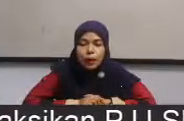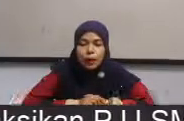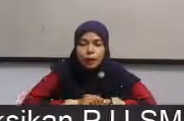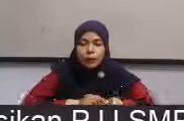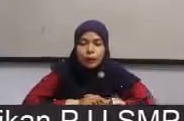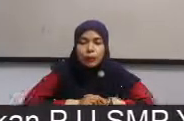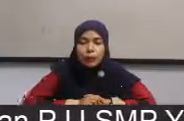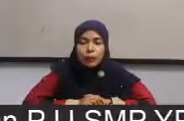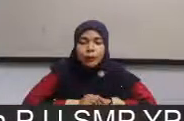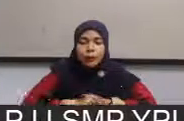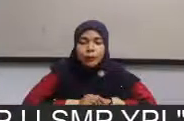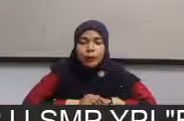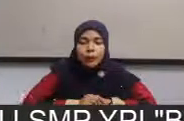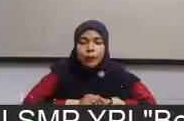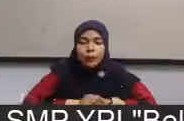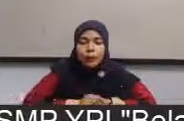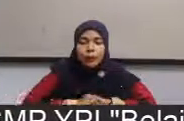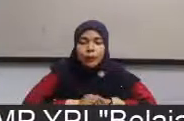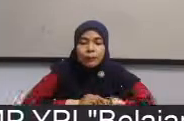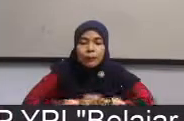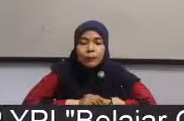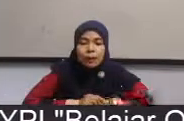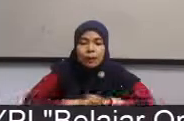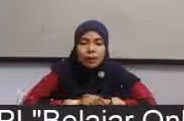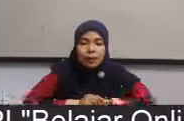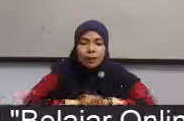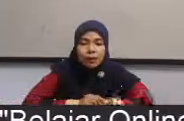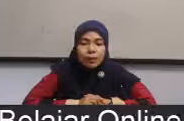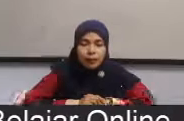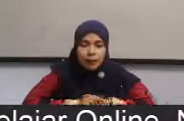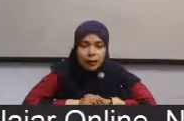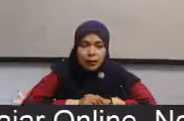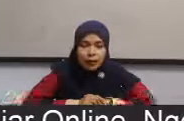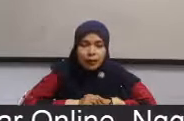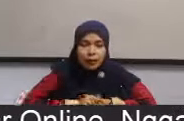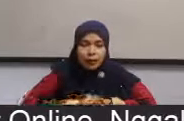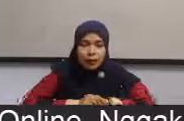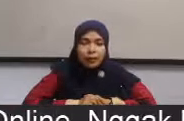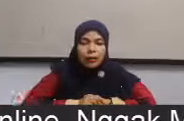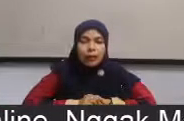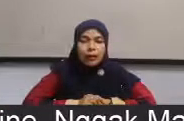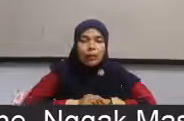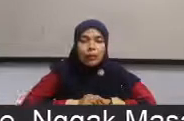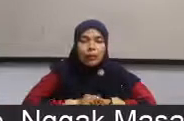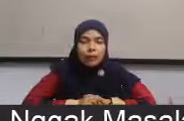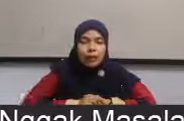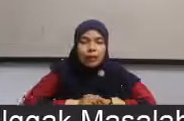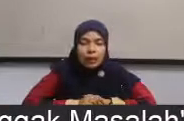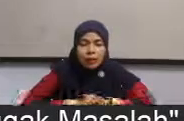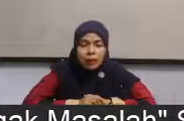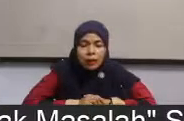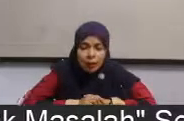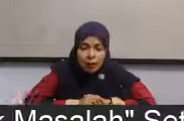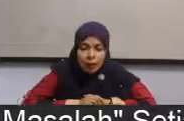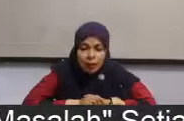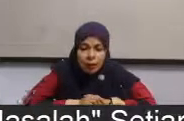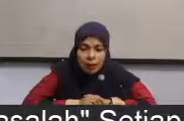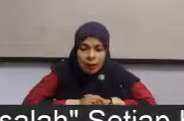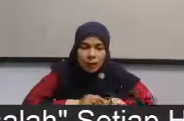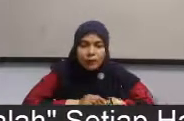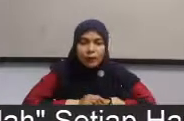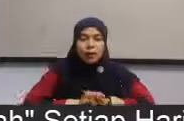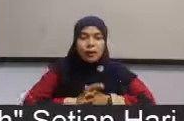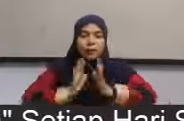kerumunan atau Hai posisinya ramai oke oke wabilahitaufik walhidayah